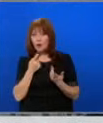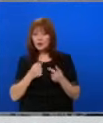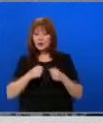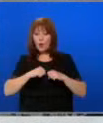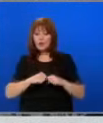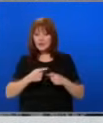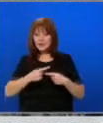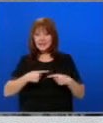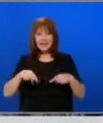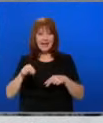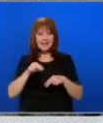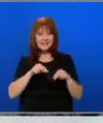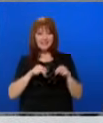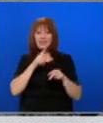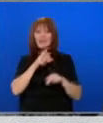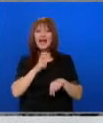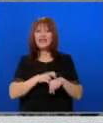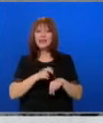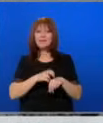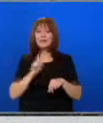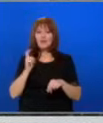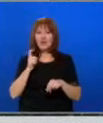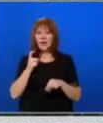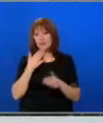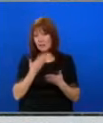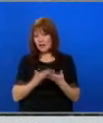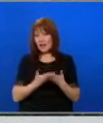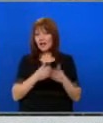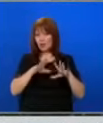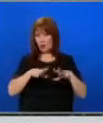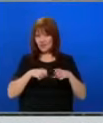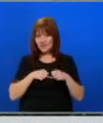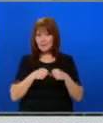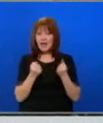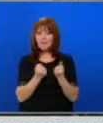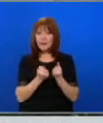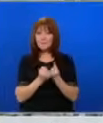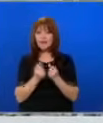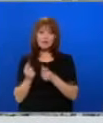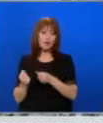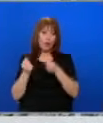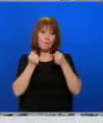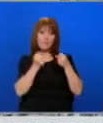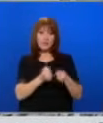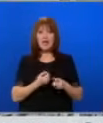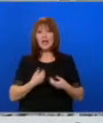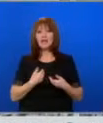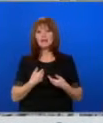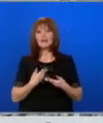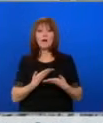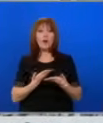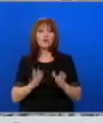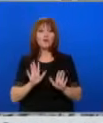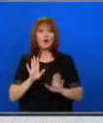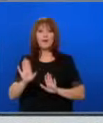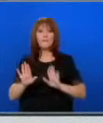парламент в Димитровград да предложат паметника да бъде преместен в града им, на мястото, където може да бъде поставен, да бъде отворен музей на